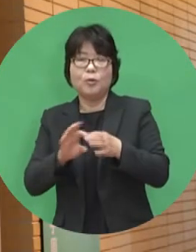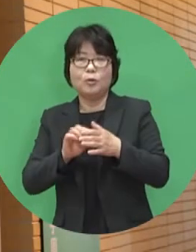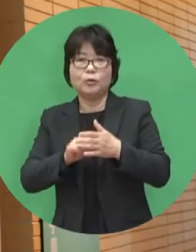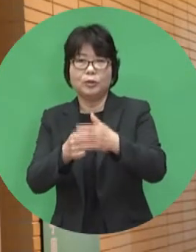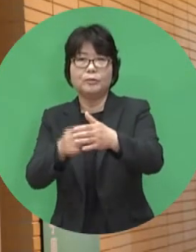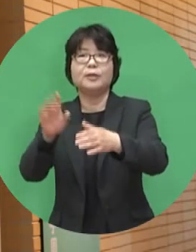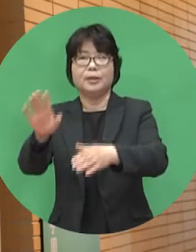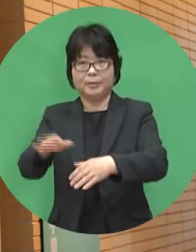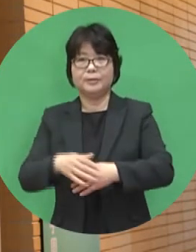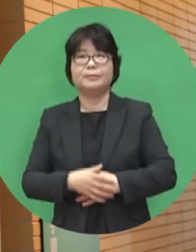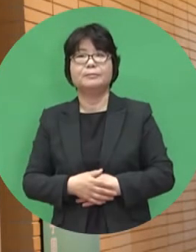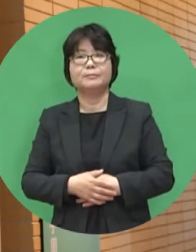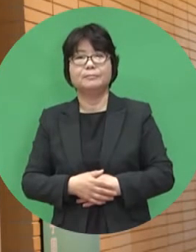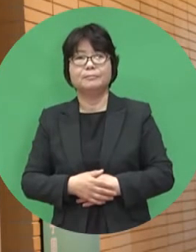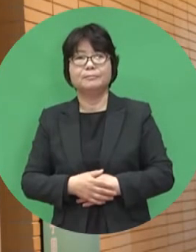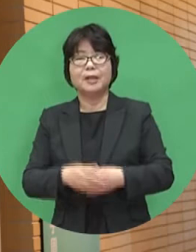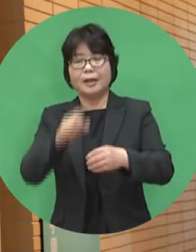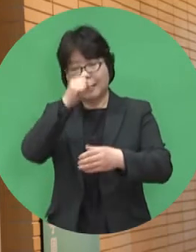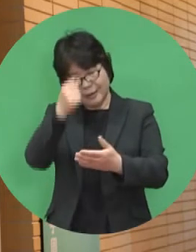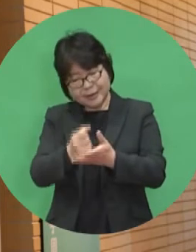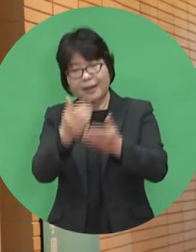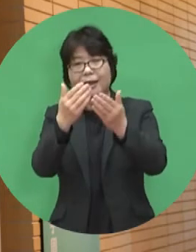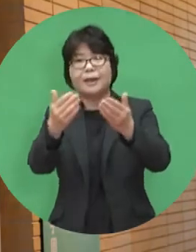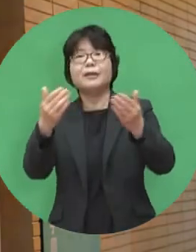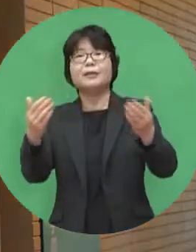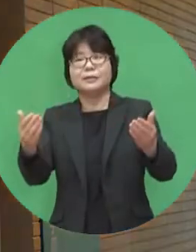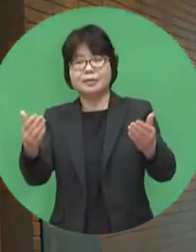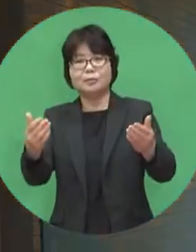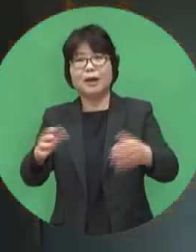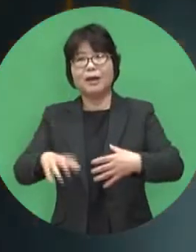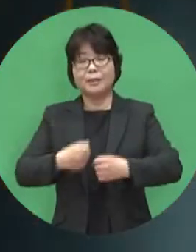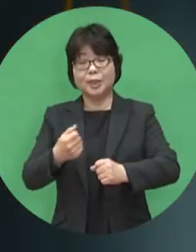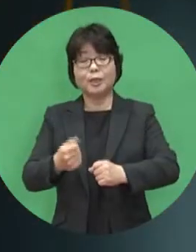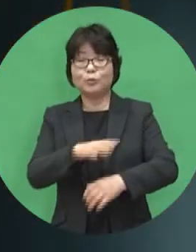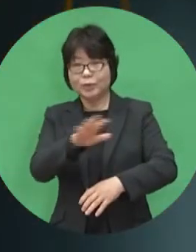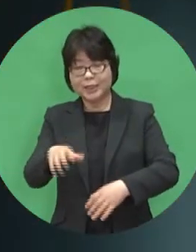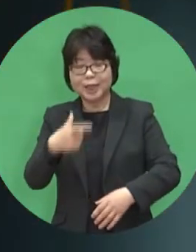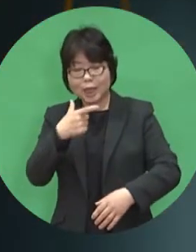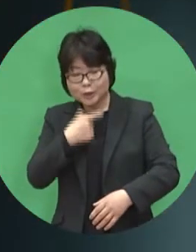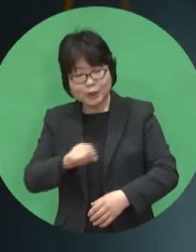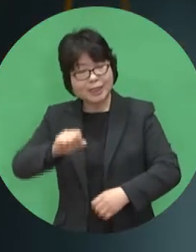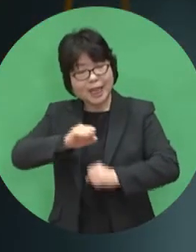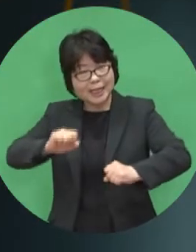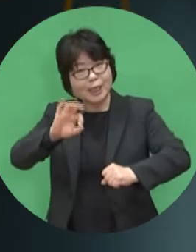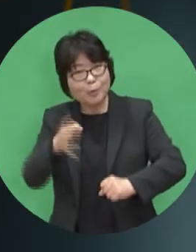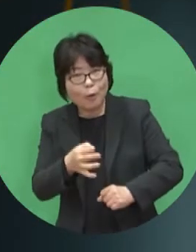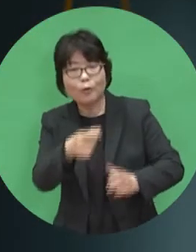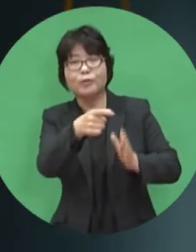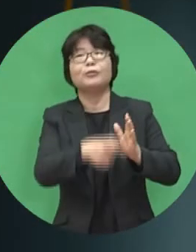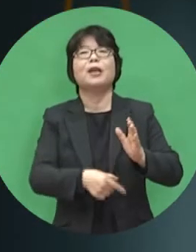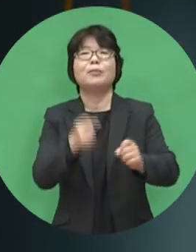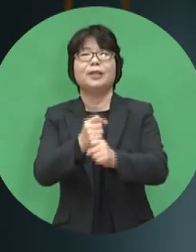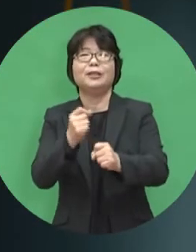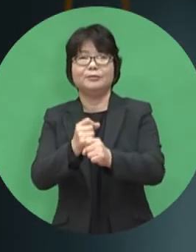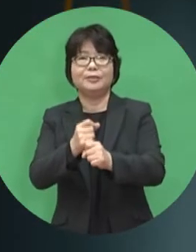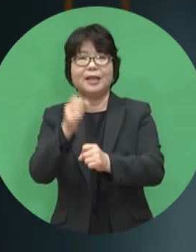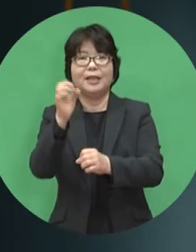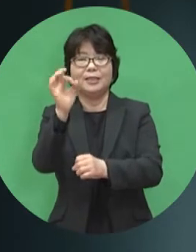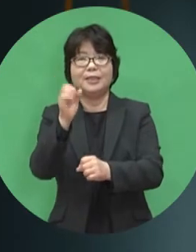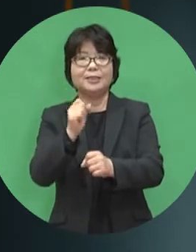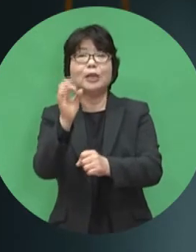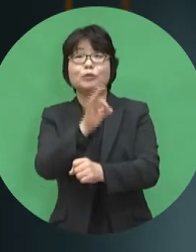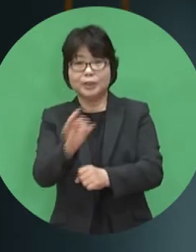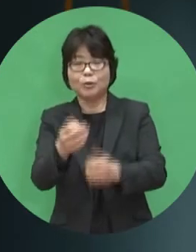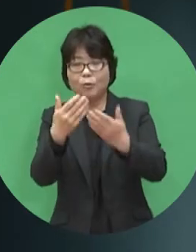。聖火展示は生徒たちが好きな生き物をテーマに制作した作品を展示しました。